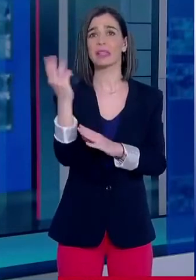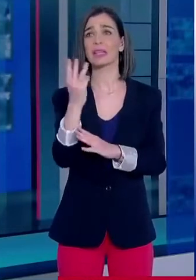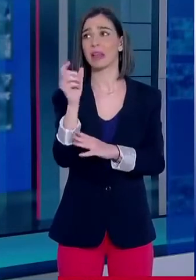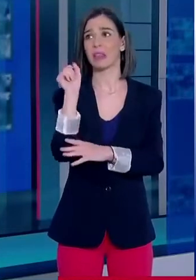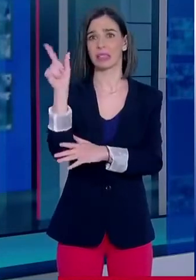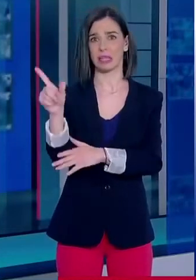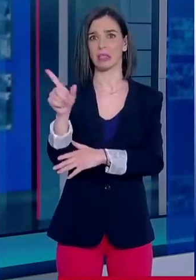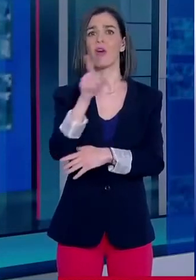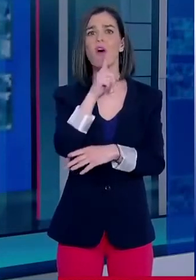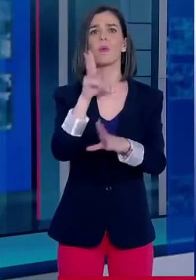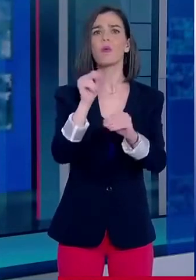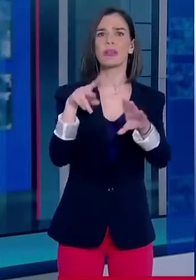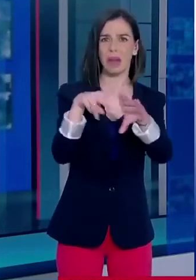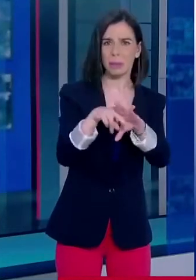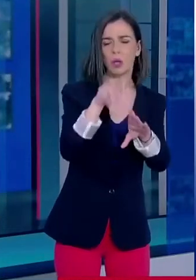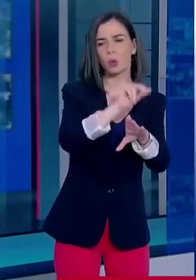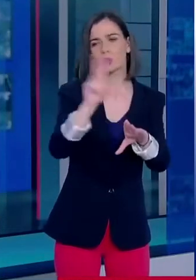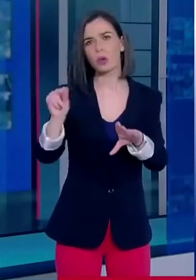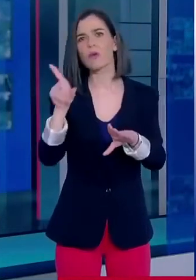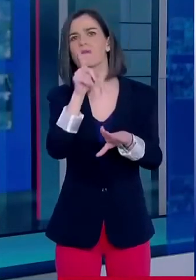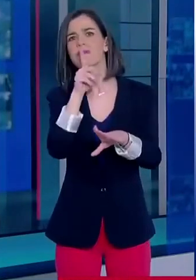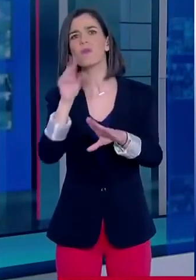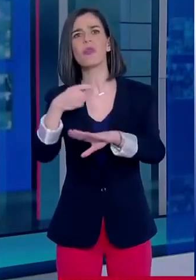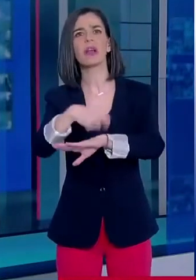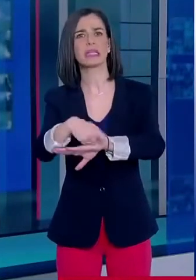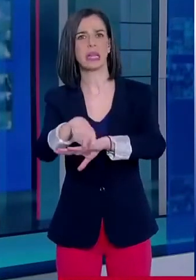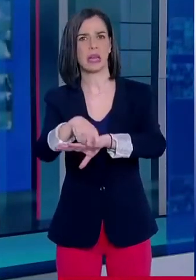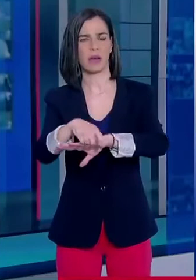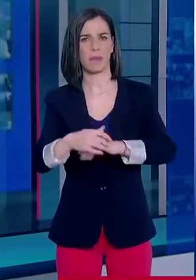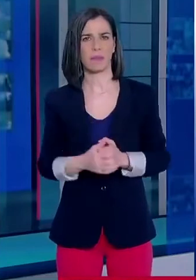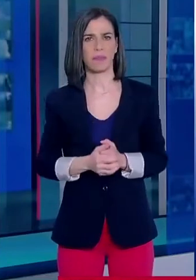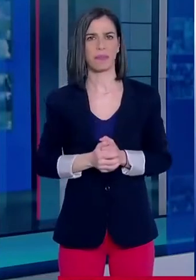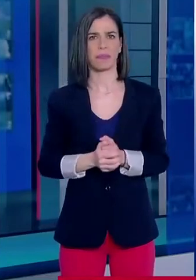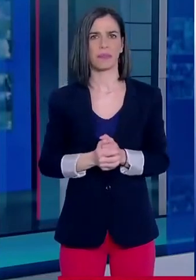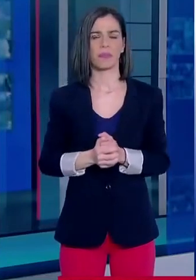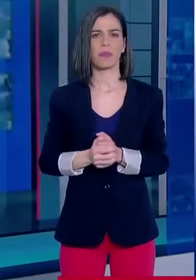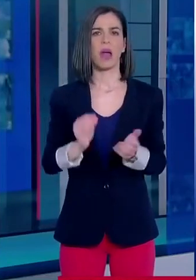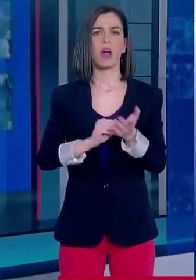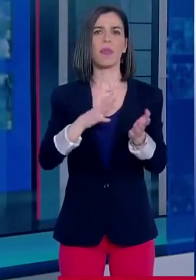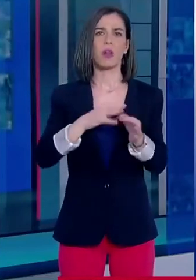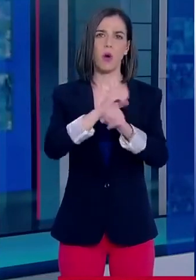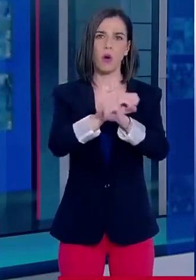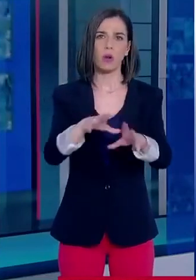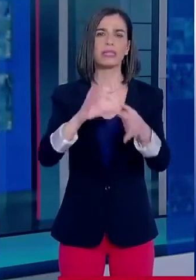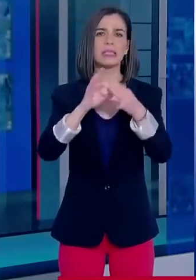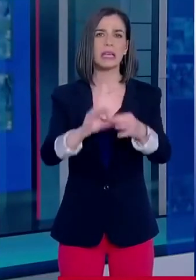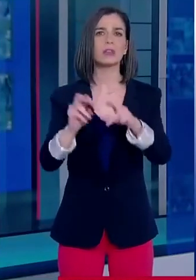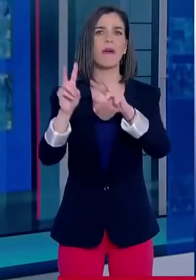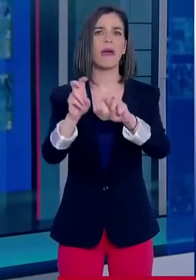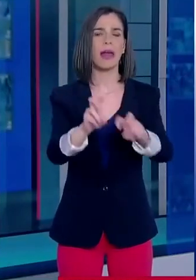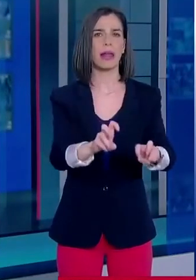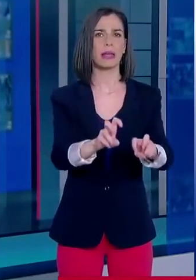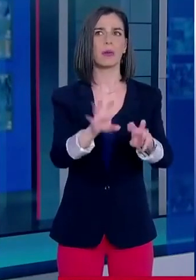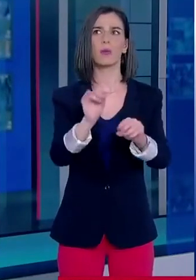Ό,τι χρησιμοποιούμε για τις τράπεζες θα χρησιμοποιήσουμε και για αυτή την κίνηση. Θα ήθελα επίσης να σας ενημερώσω ότι συνεχίζονται οι έλεγχοι των επιβενώντων στις